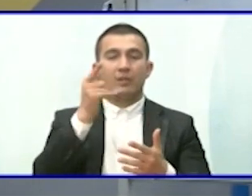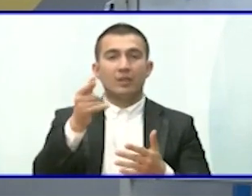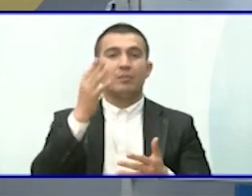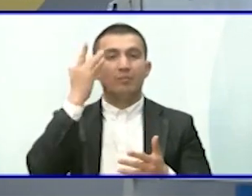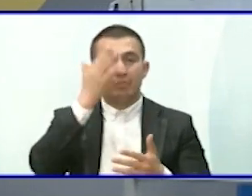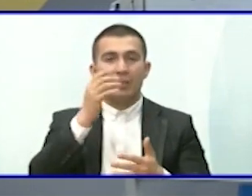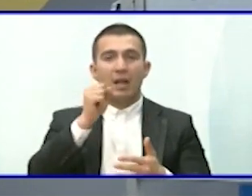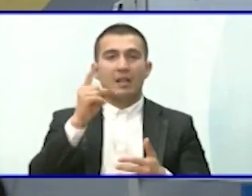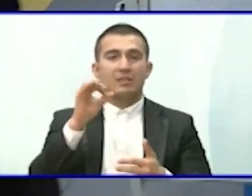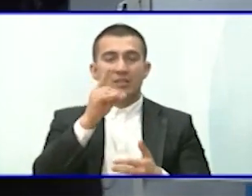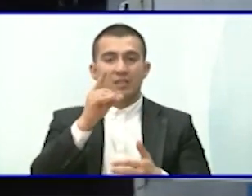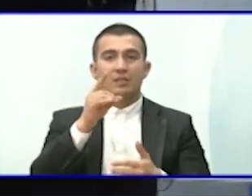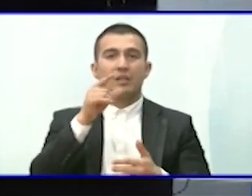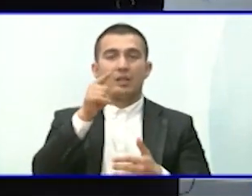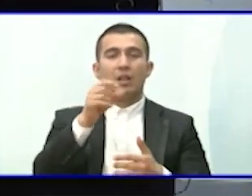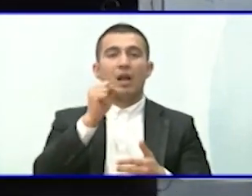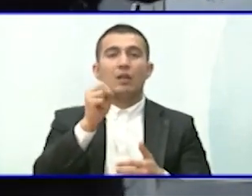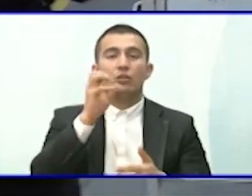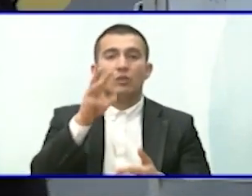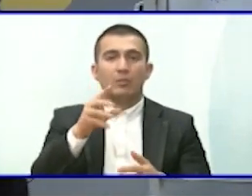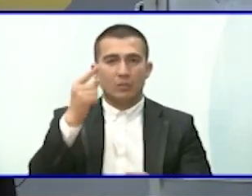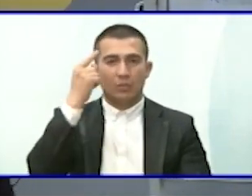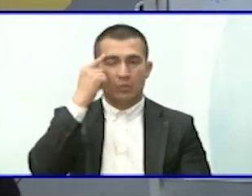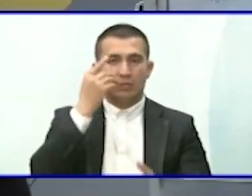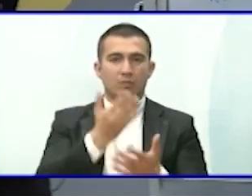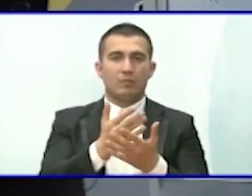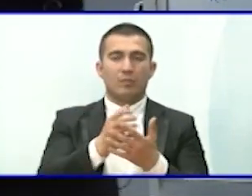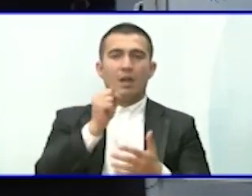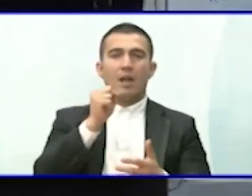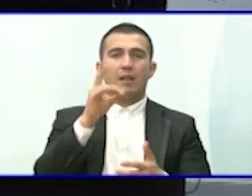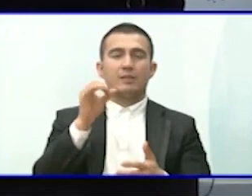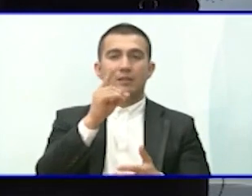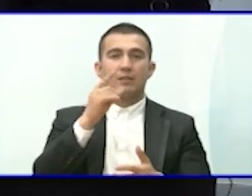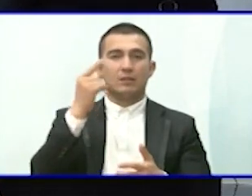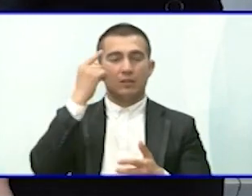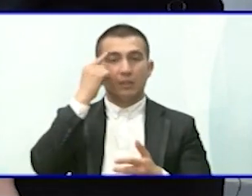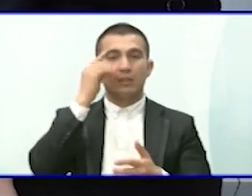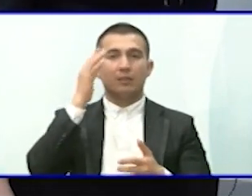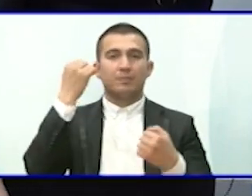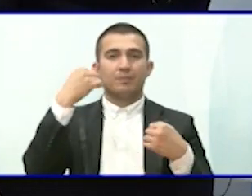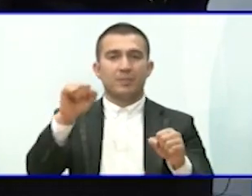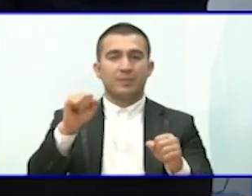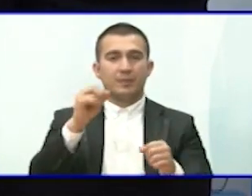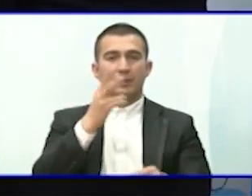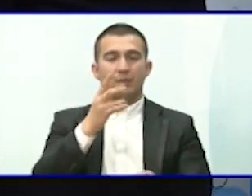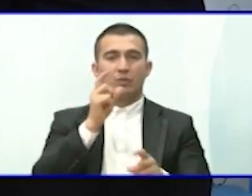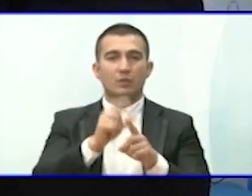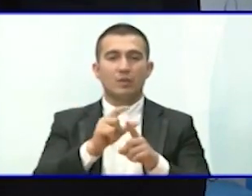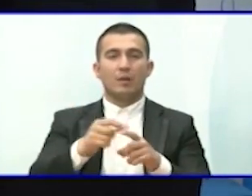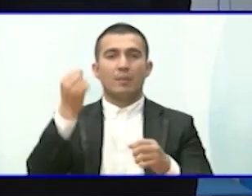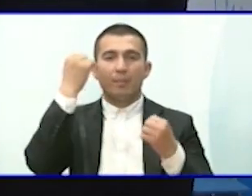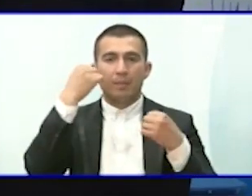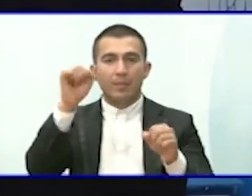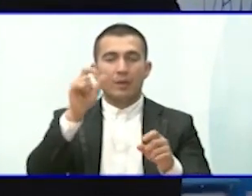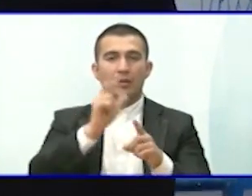азиз мечтает о чем азиз мечтает о победе слова победа